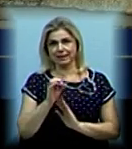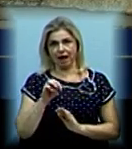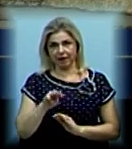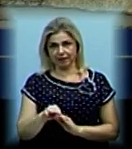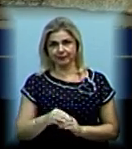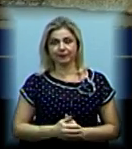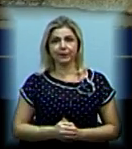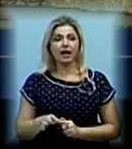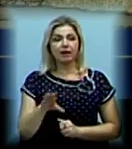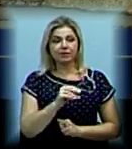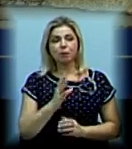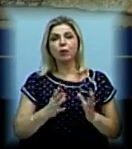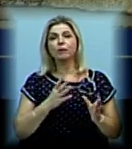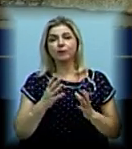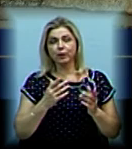акваторії, щоб